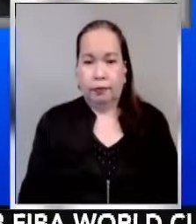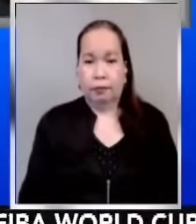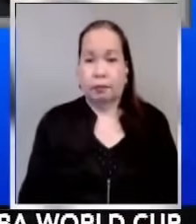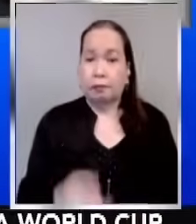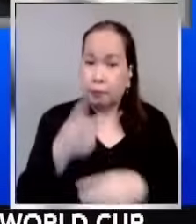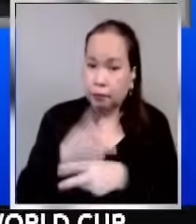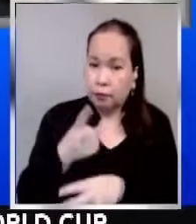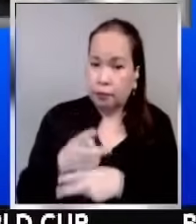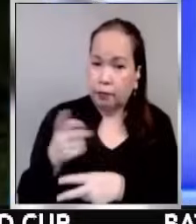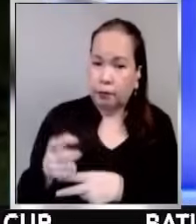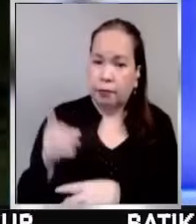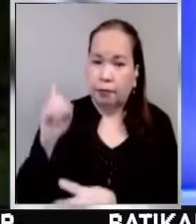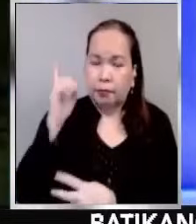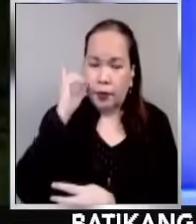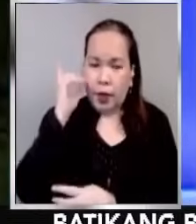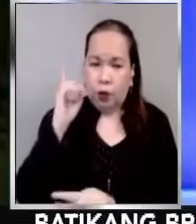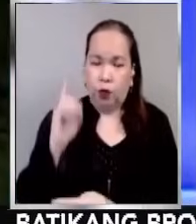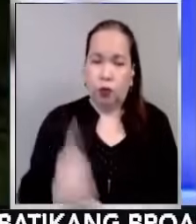Dano Tingkungko.